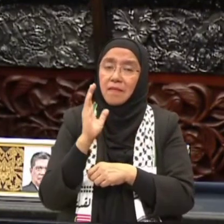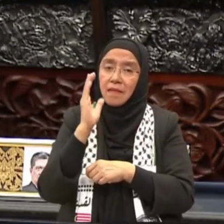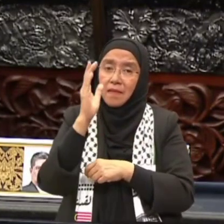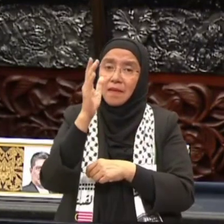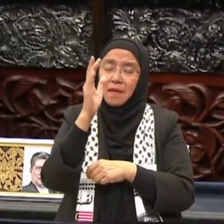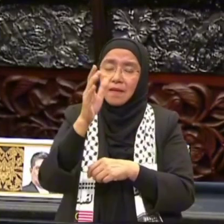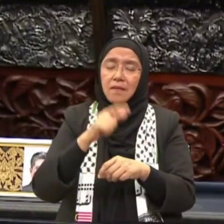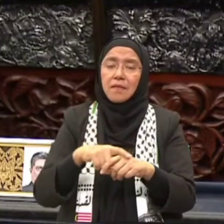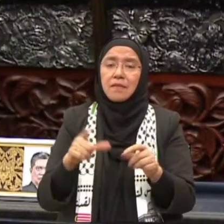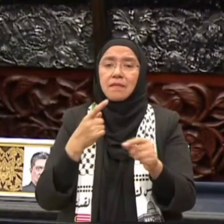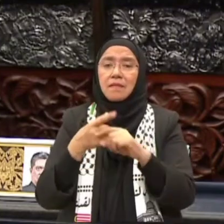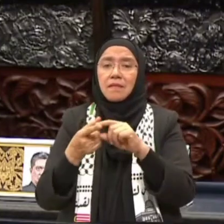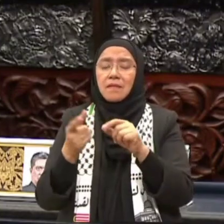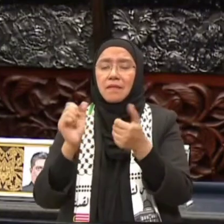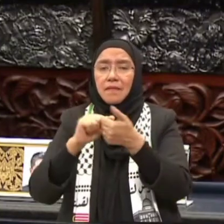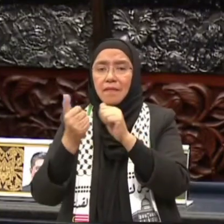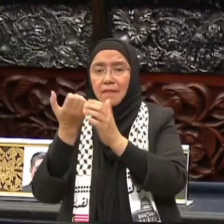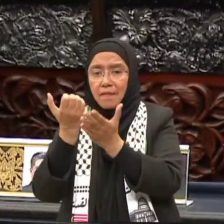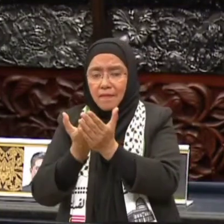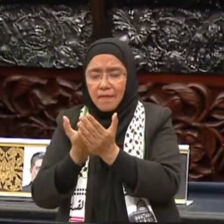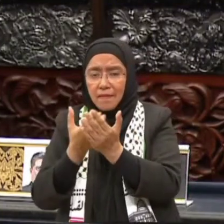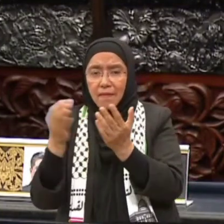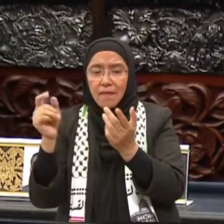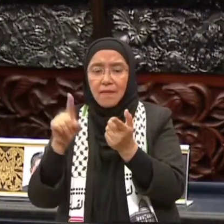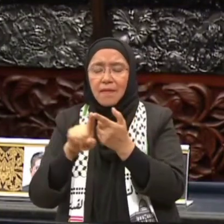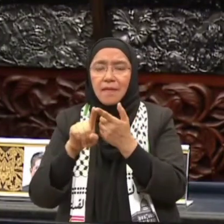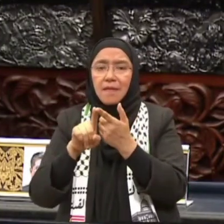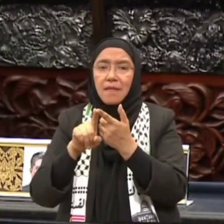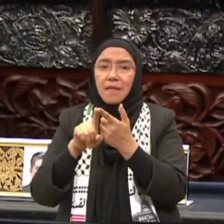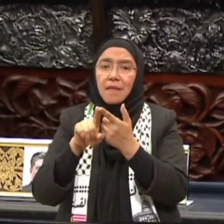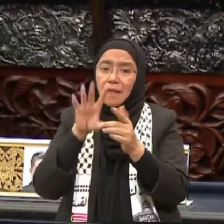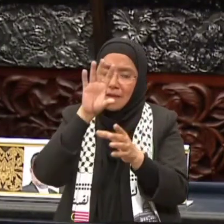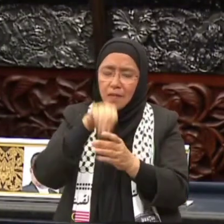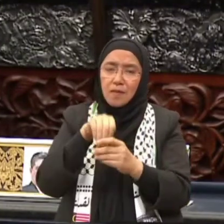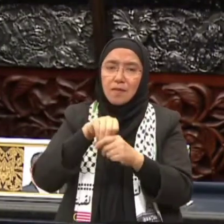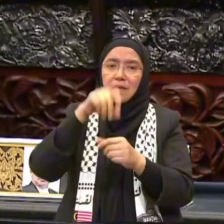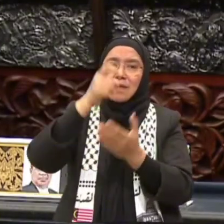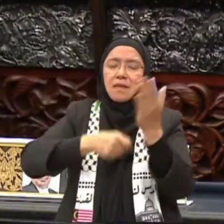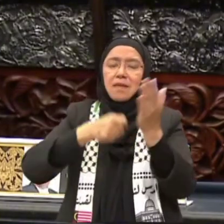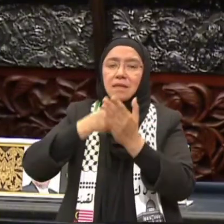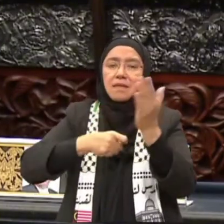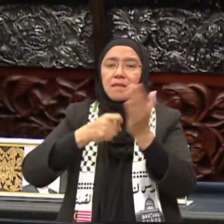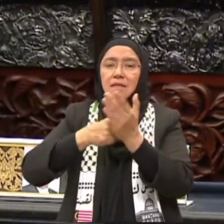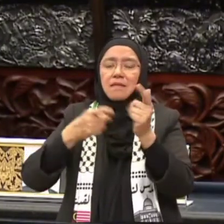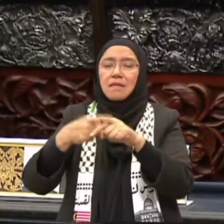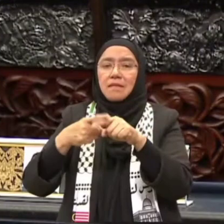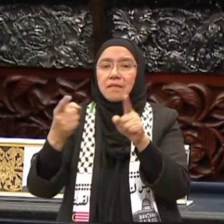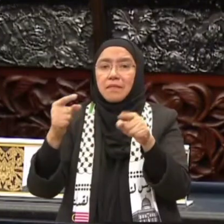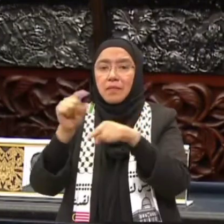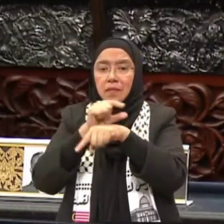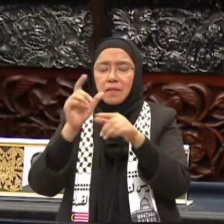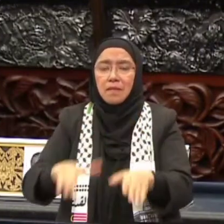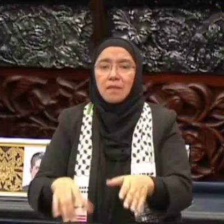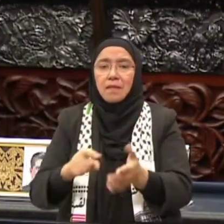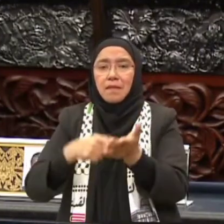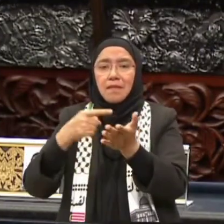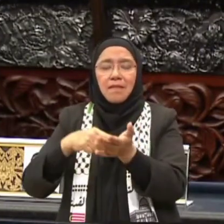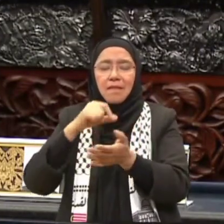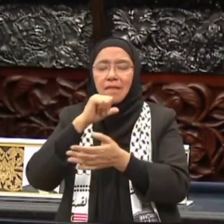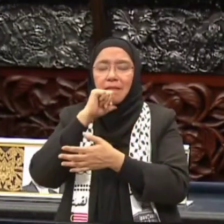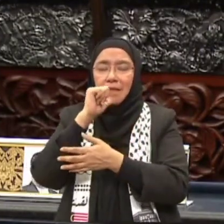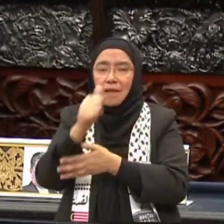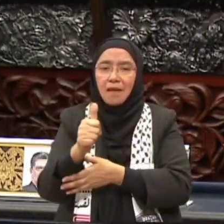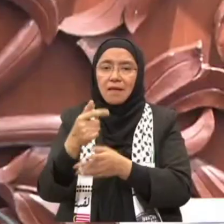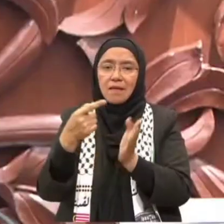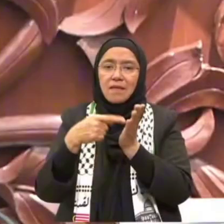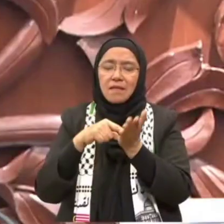dan tabiat konsumer yang kadang-kadang tidak melambangkan situasi penawaran dan permintaan dalam ekonomi. Terima kasih Datuk